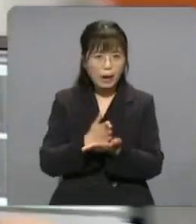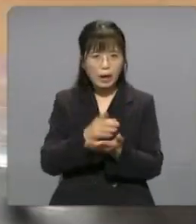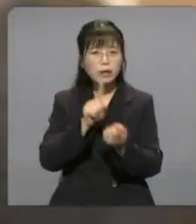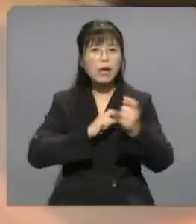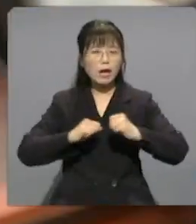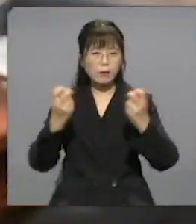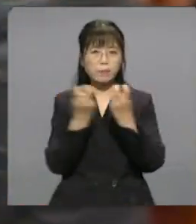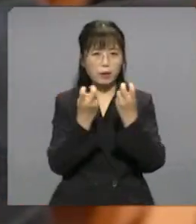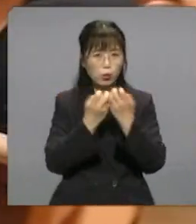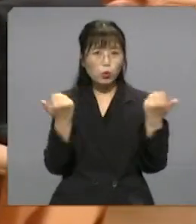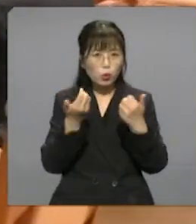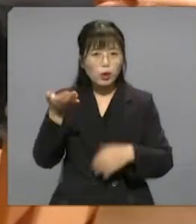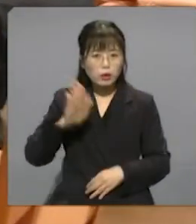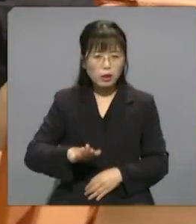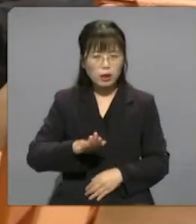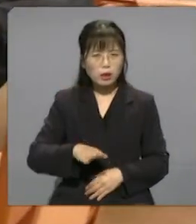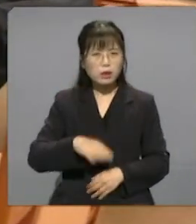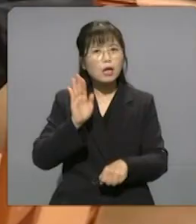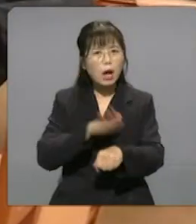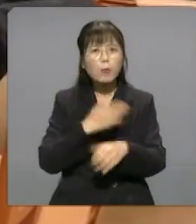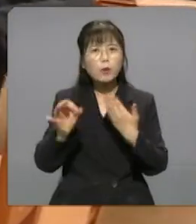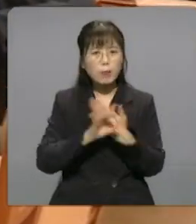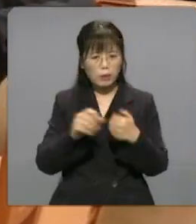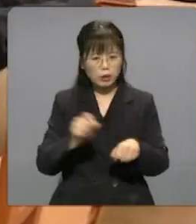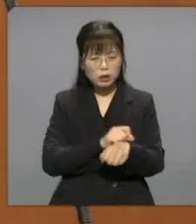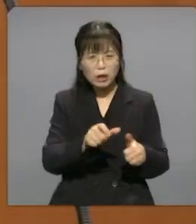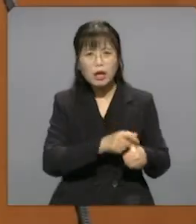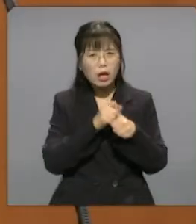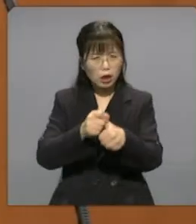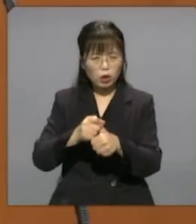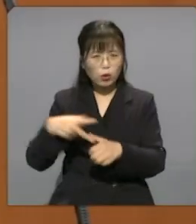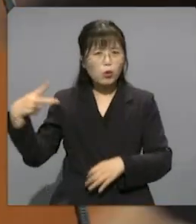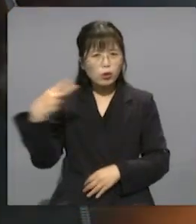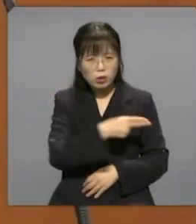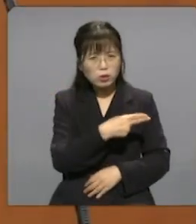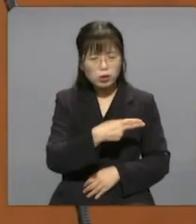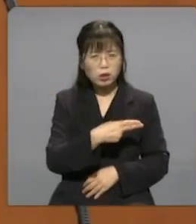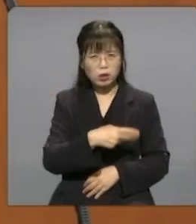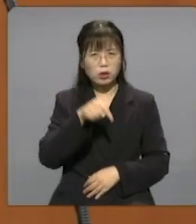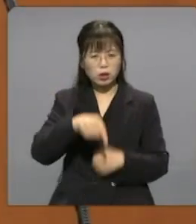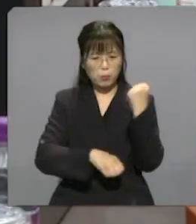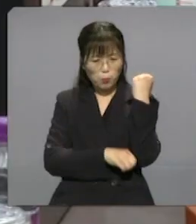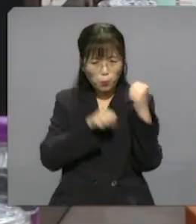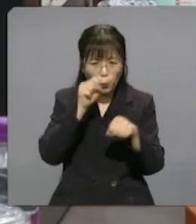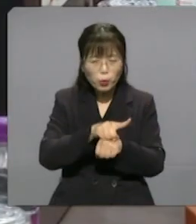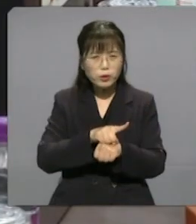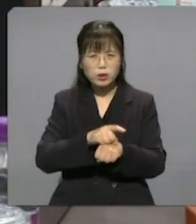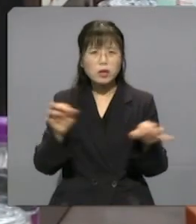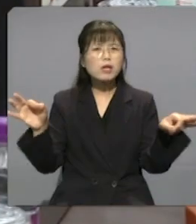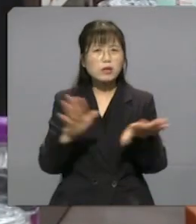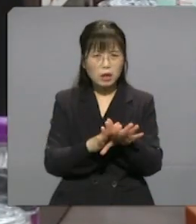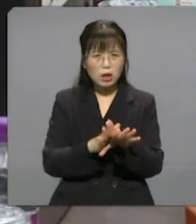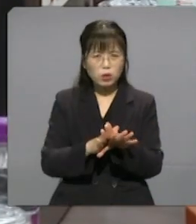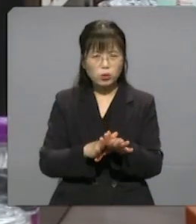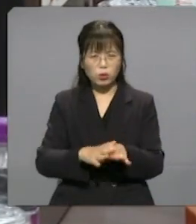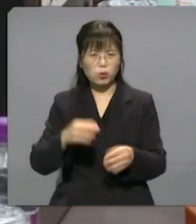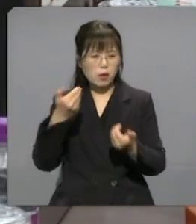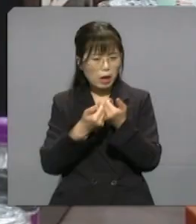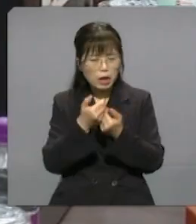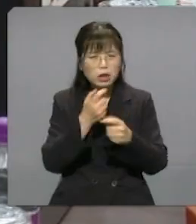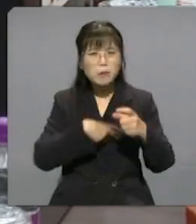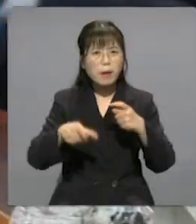대응책을 논의하는데 자칫 특혜 채용 근절이라는 본질은 사라지고 갈등만